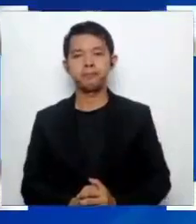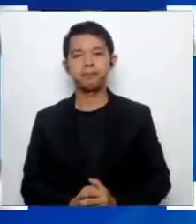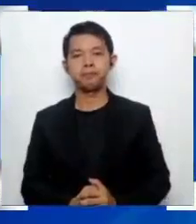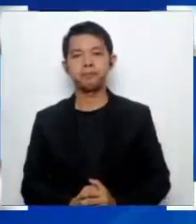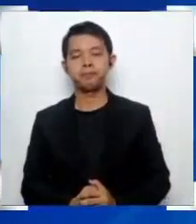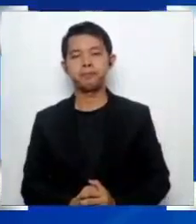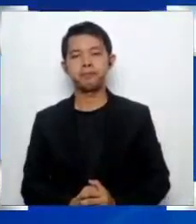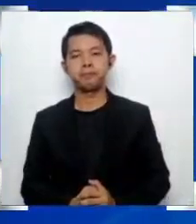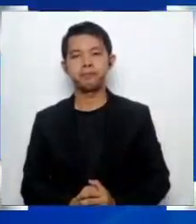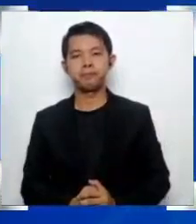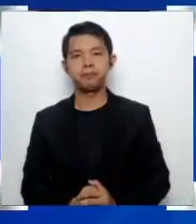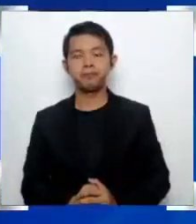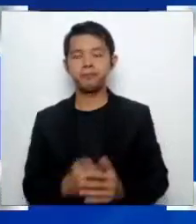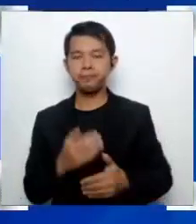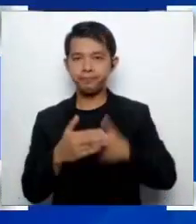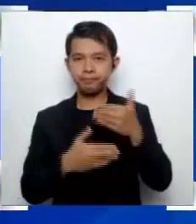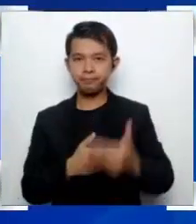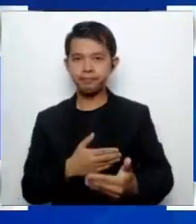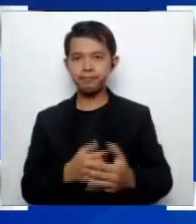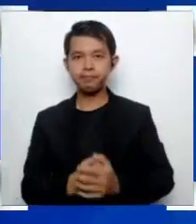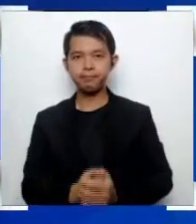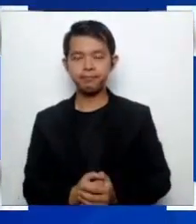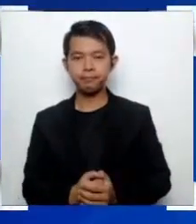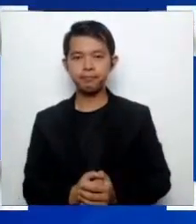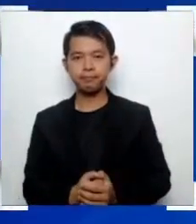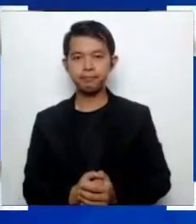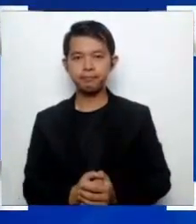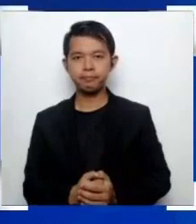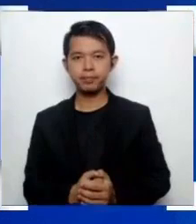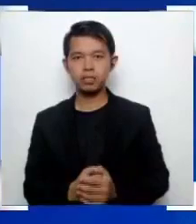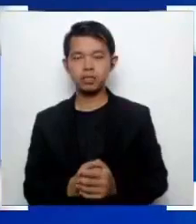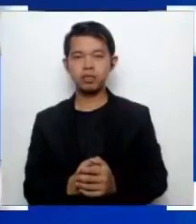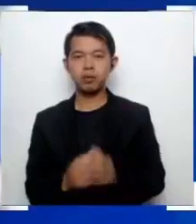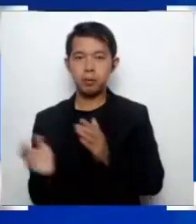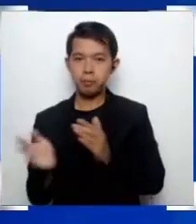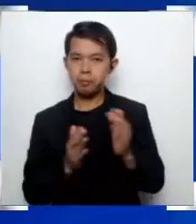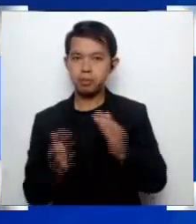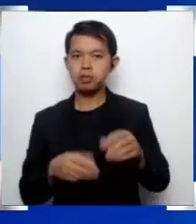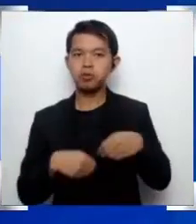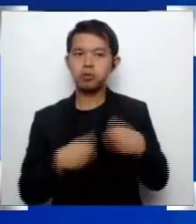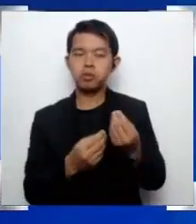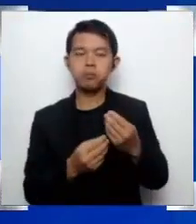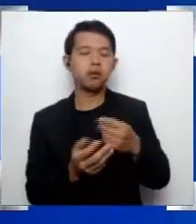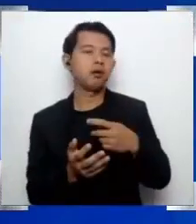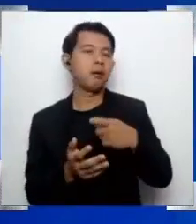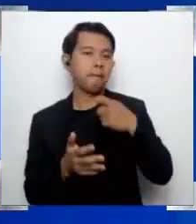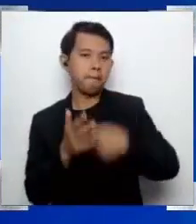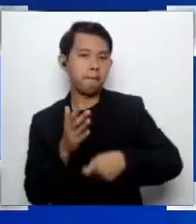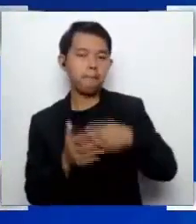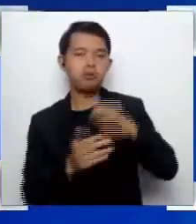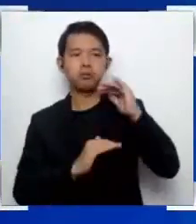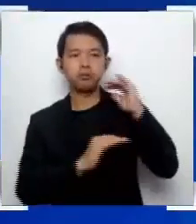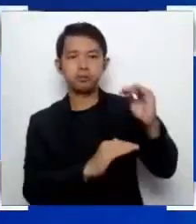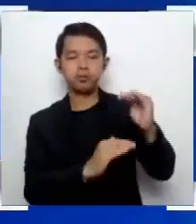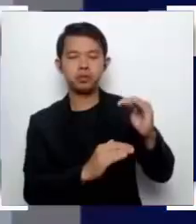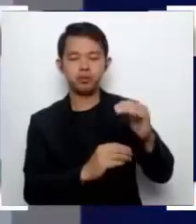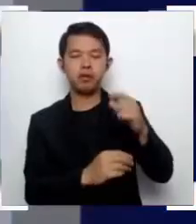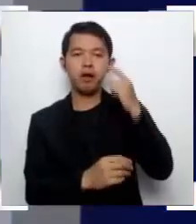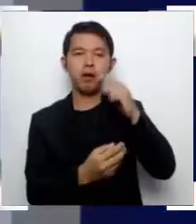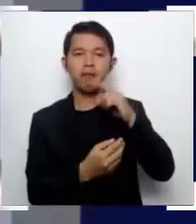Iga nakatakdang magbigay ng mga alternatibo sa price cap sa bigas ang National Economic and Development Authority o